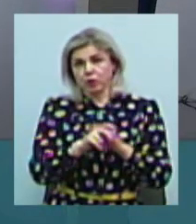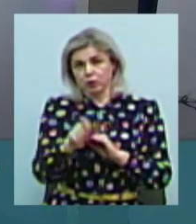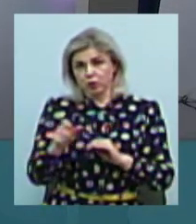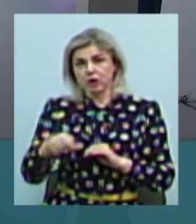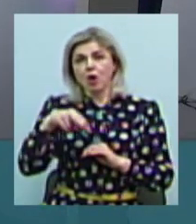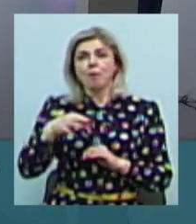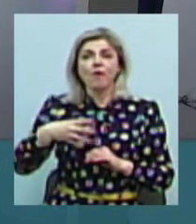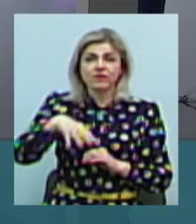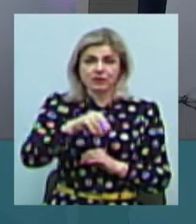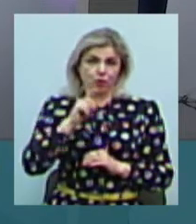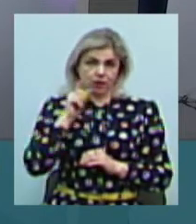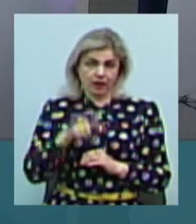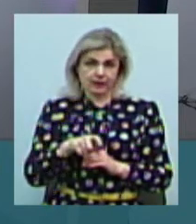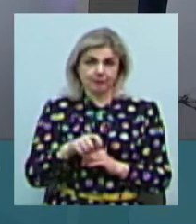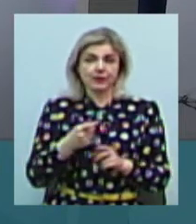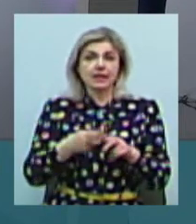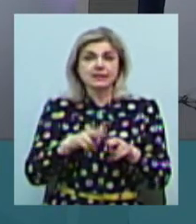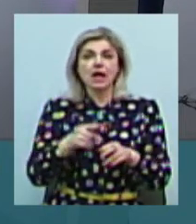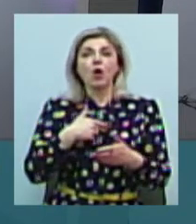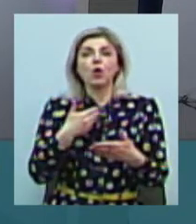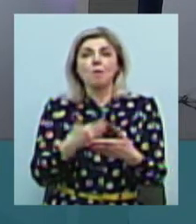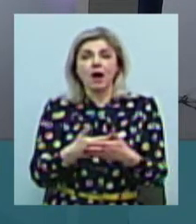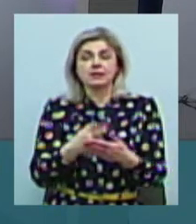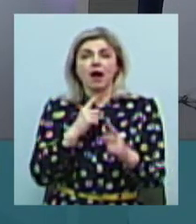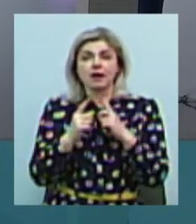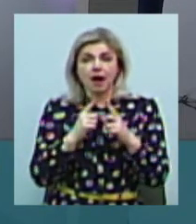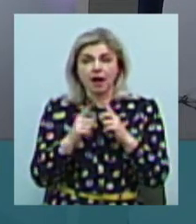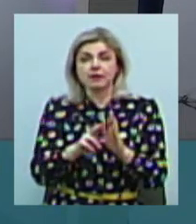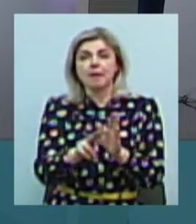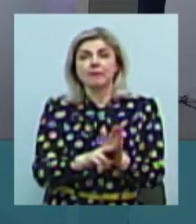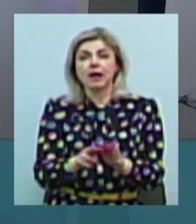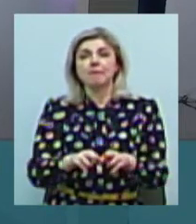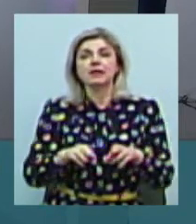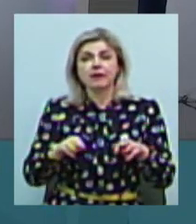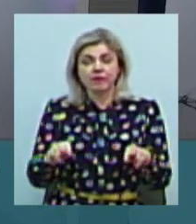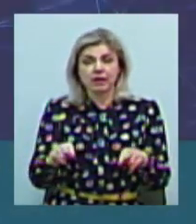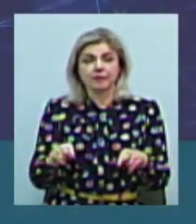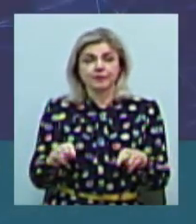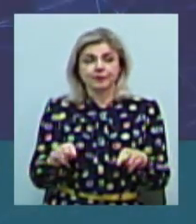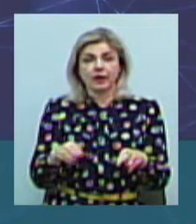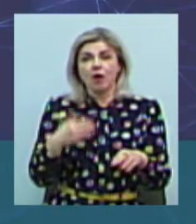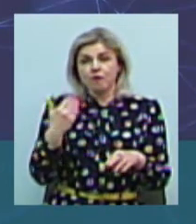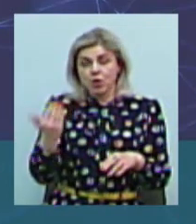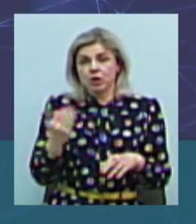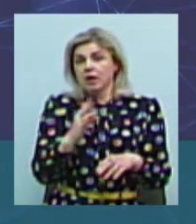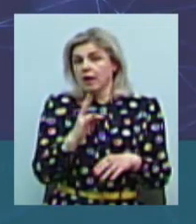України. Ну, ця громадська рада при Міністерстві про тимчасово окуповані території, вона ж